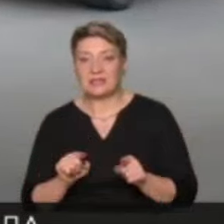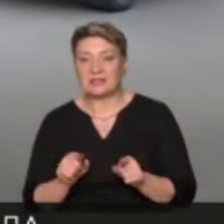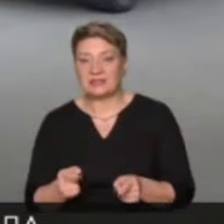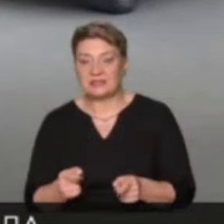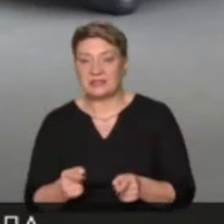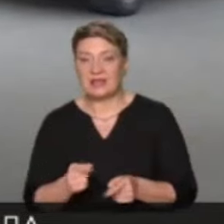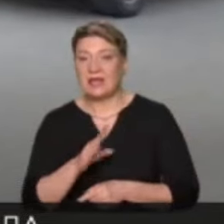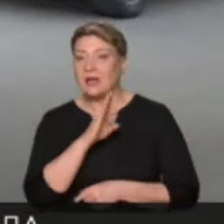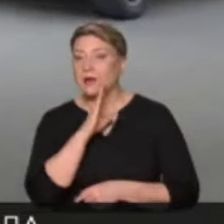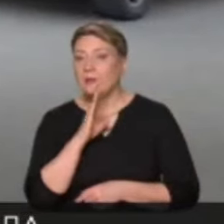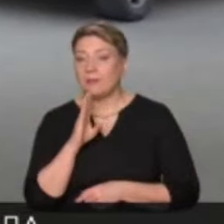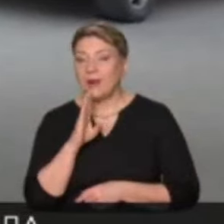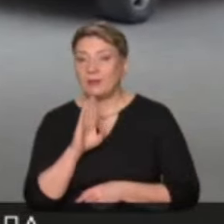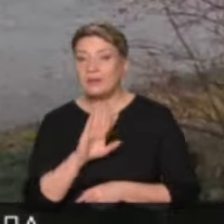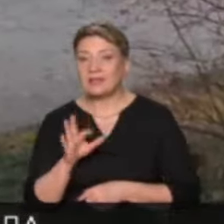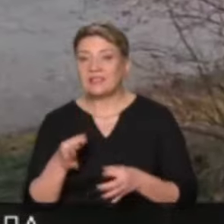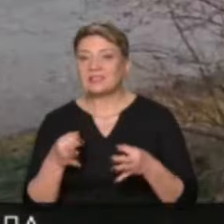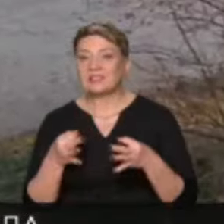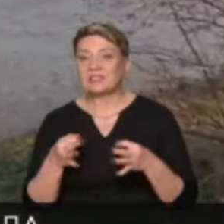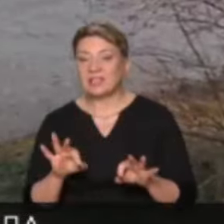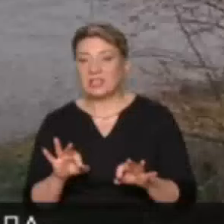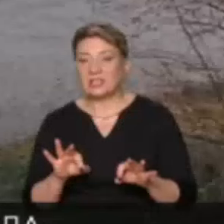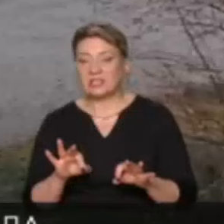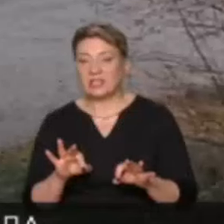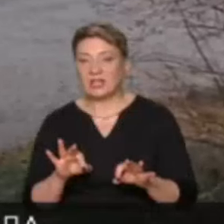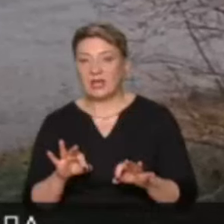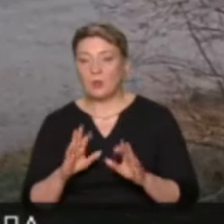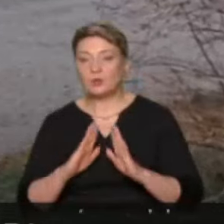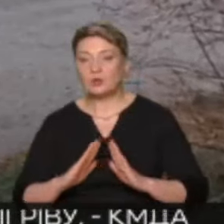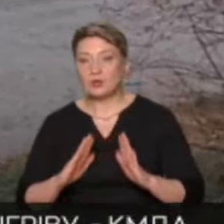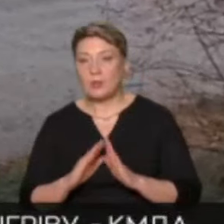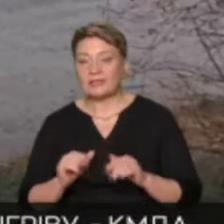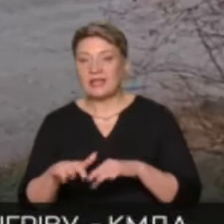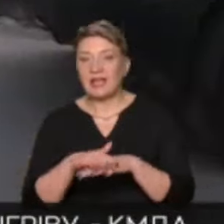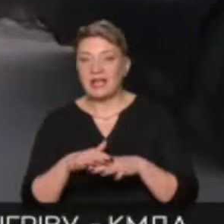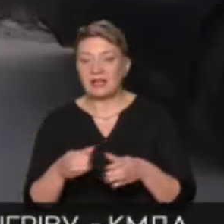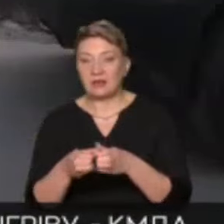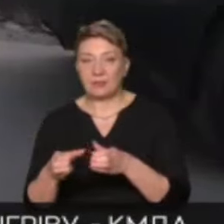незалежної мусульманської громади Ескікірим Ізета Сайфуліна. Але зараз його нібито,